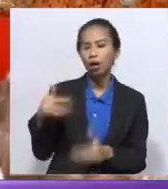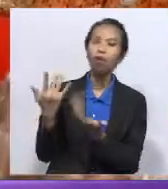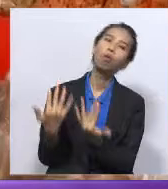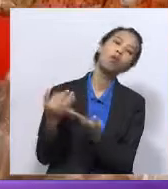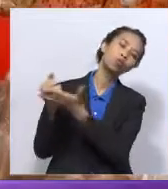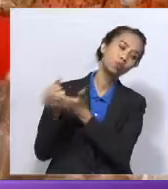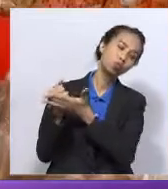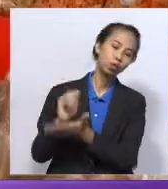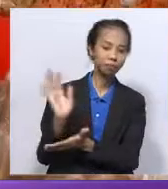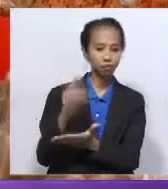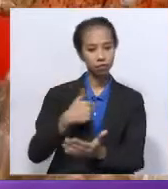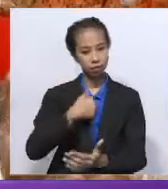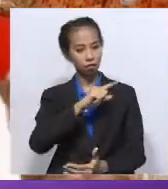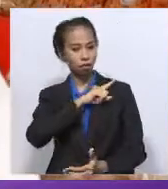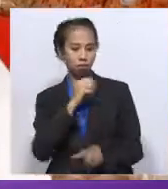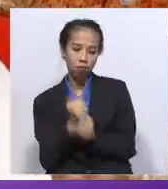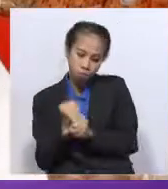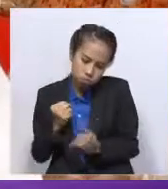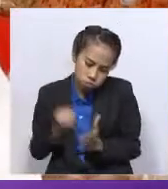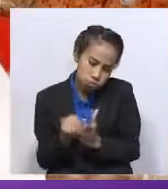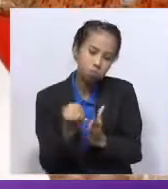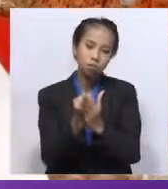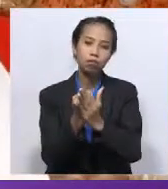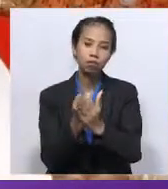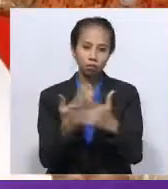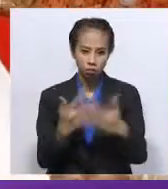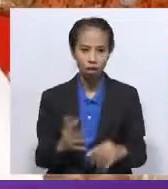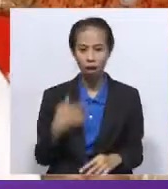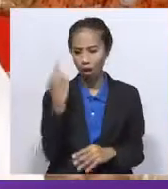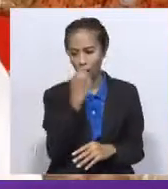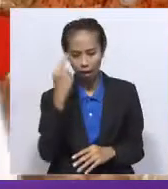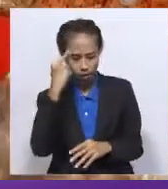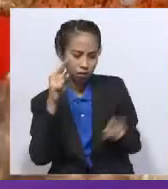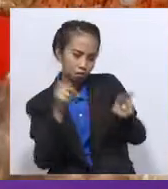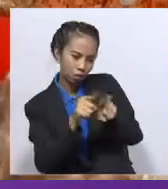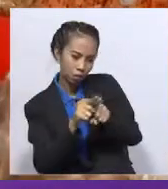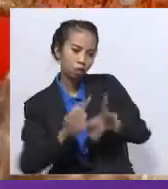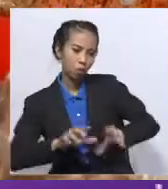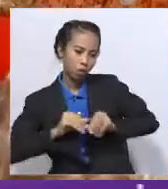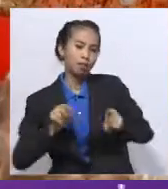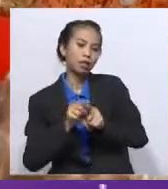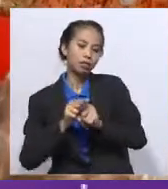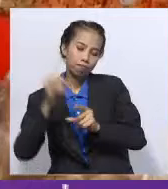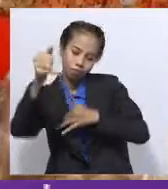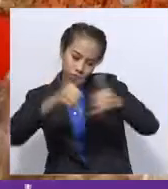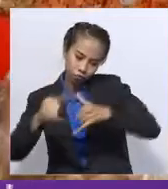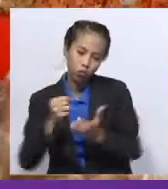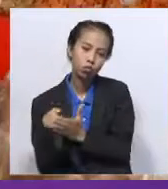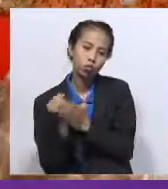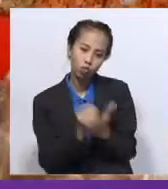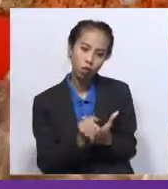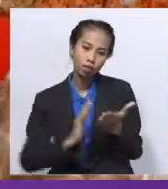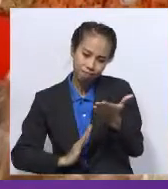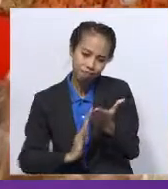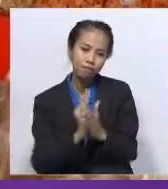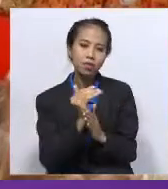นะต้องหายใจด้วยตัวเองแล้วก็เอาคนที่มีอุดมการณ์เดียวกันมันจะทำให้งานเนี้ยไปได้